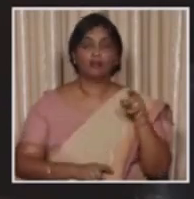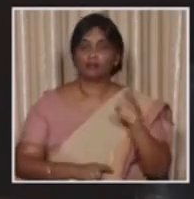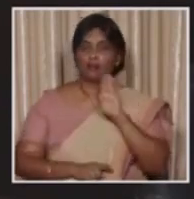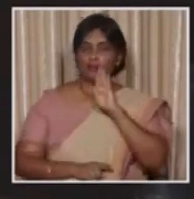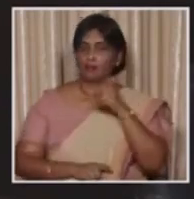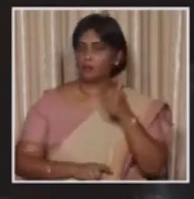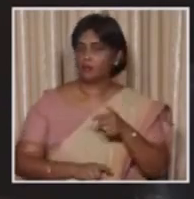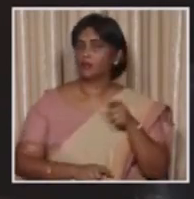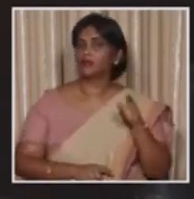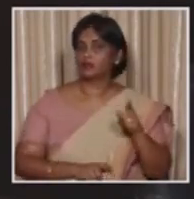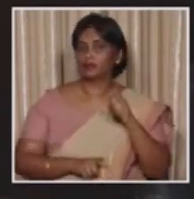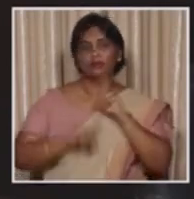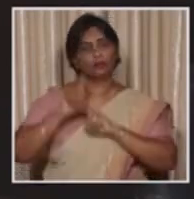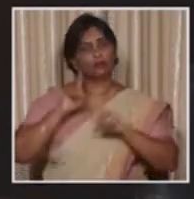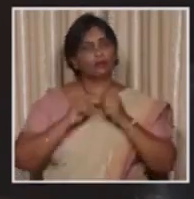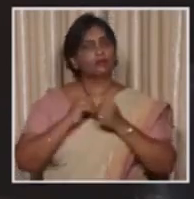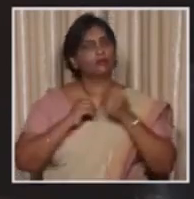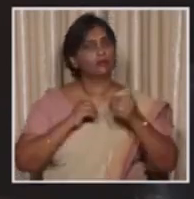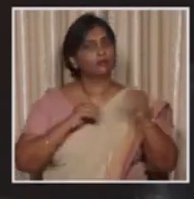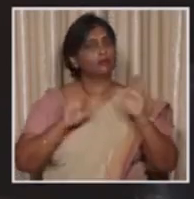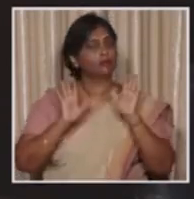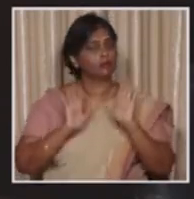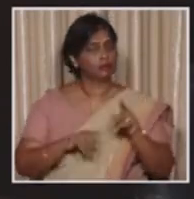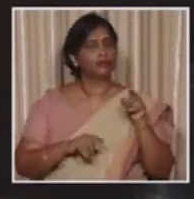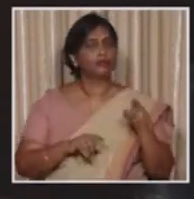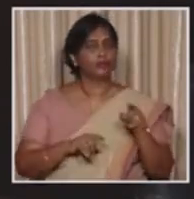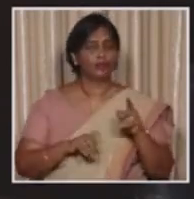இருக்கிறது. 10 பைசா காணி தருவதாக சொல்லி